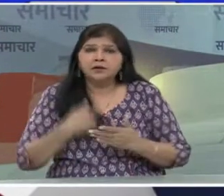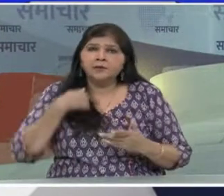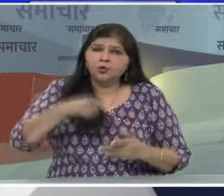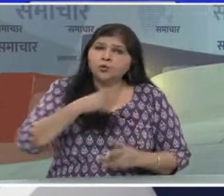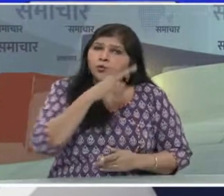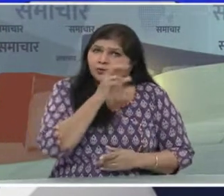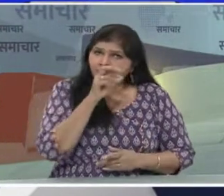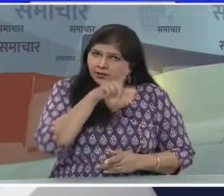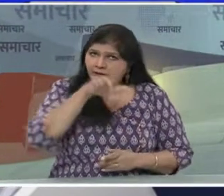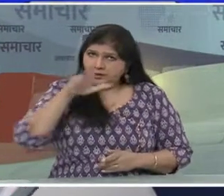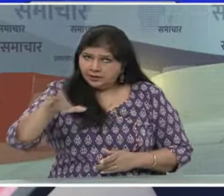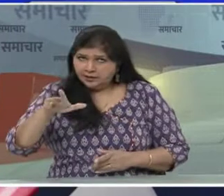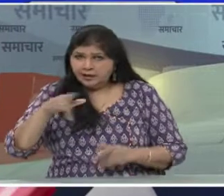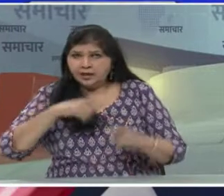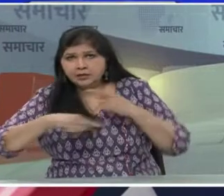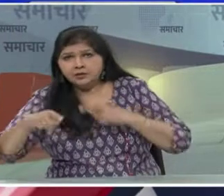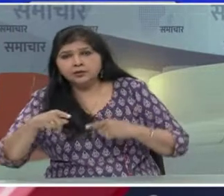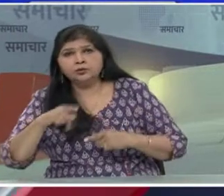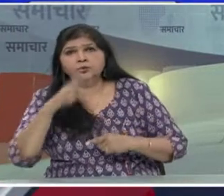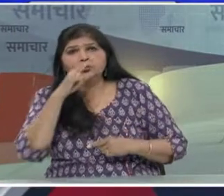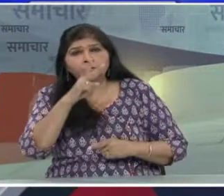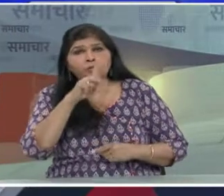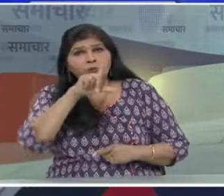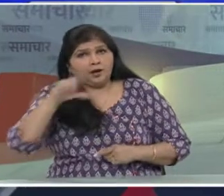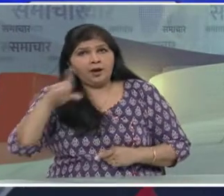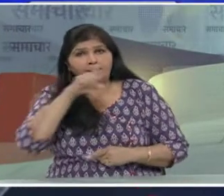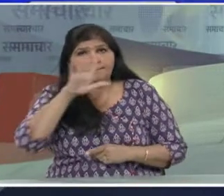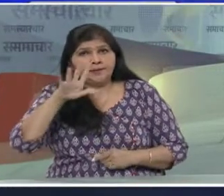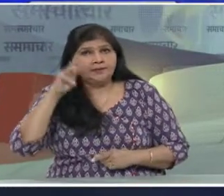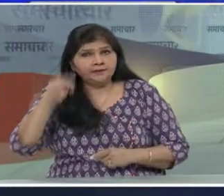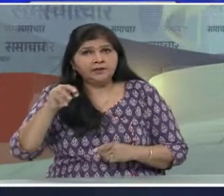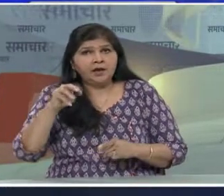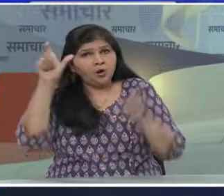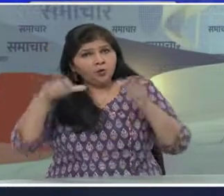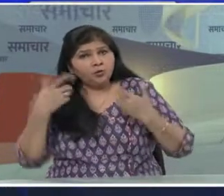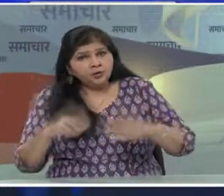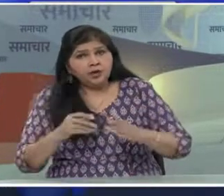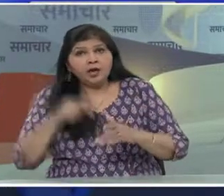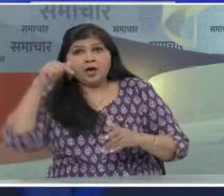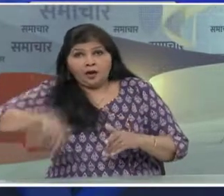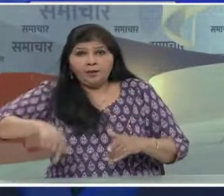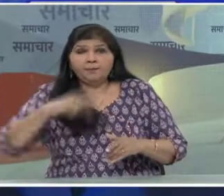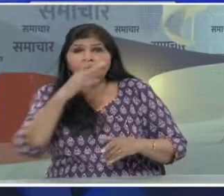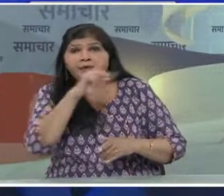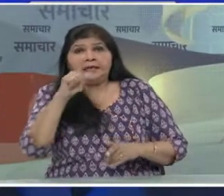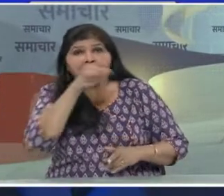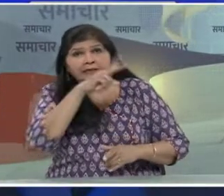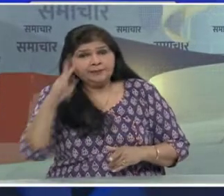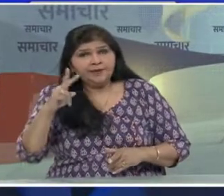2018 तक ये 2,15,000 थे, जो कि अब बढ़कर 2021-22 में